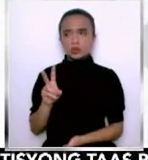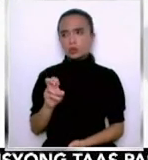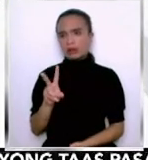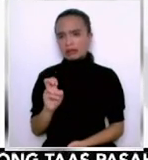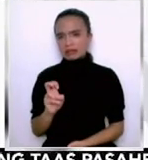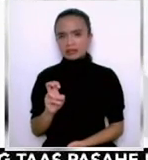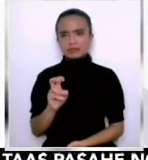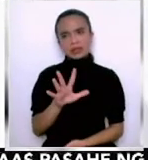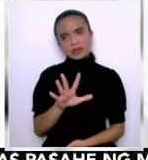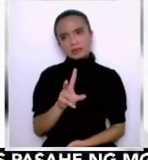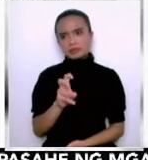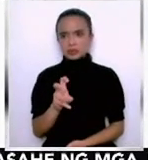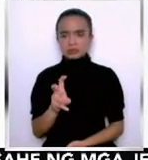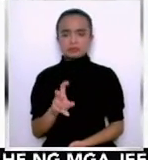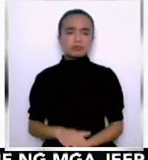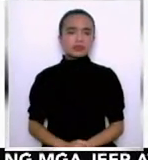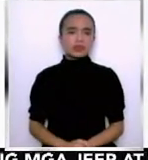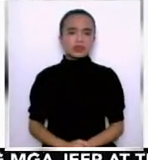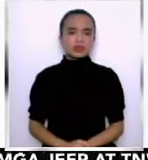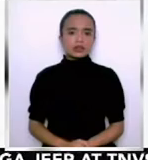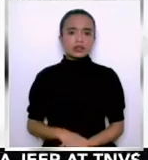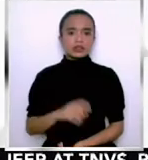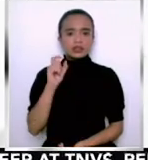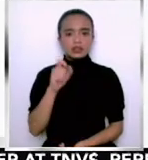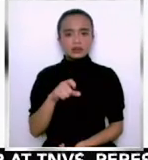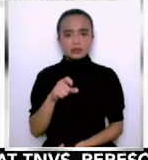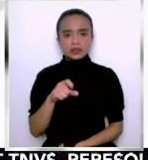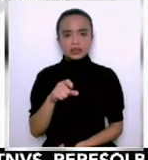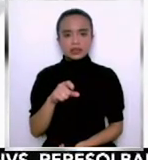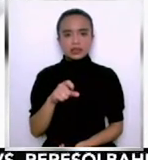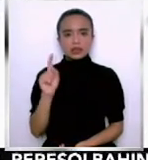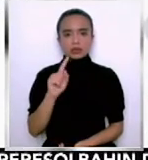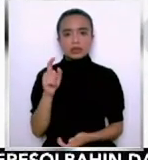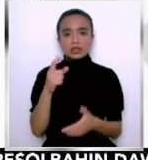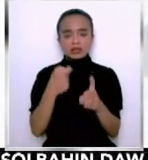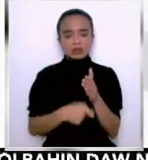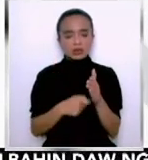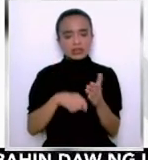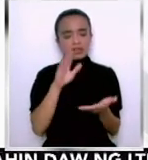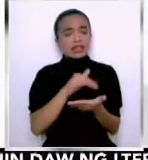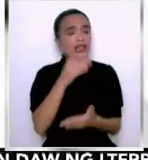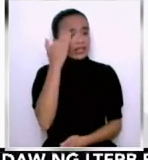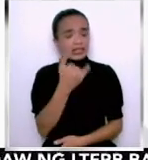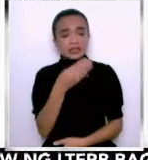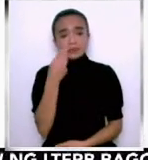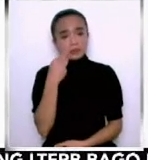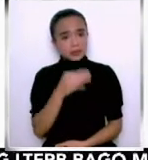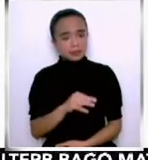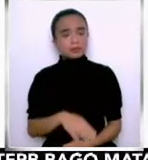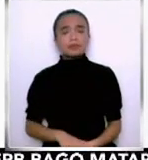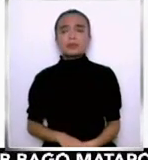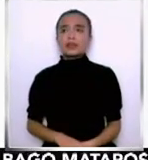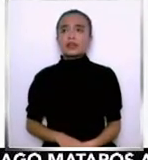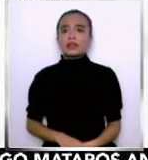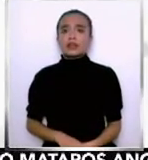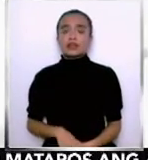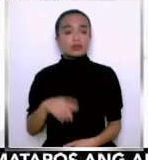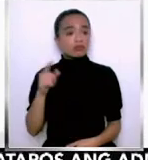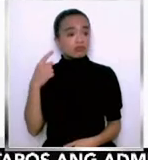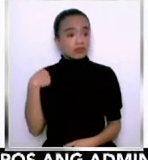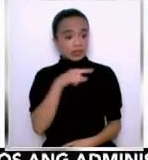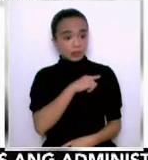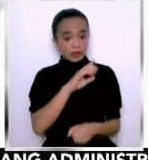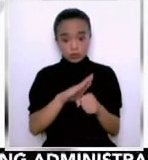200-205, dapat may pagbaba pa nga yung costing. Kasi ma'am, yung ating mga local farmers, yung ating